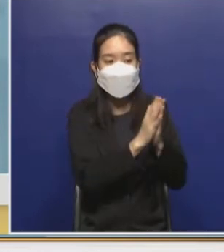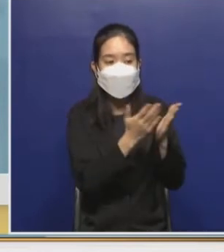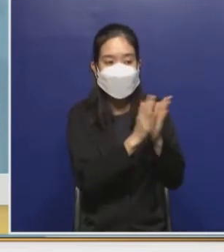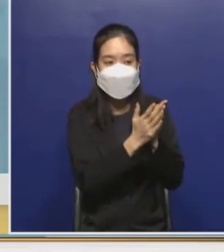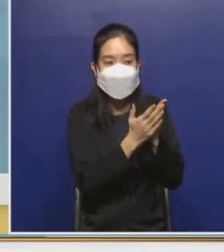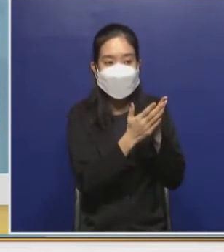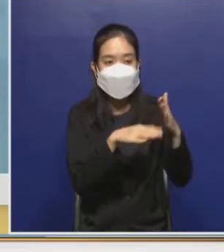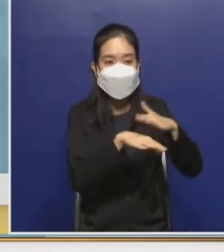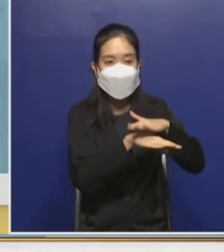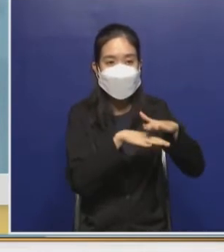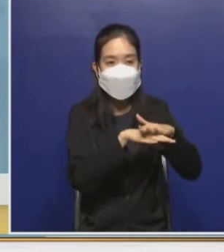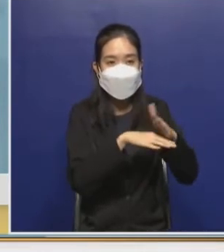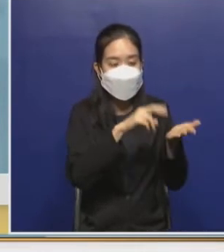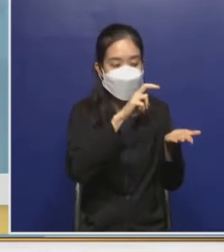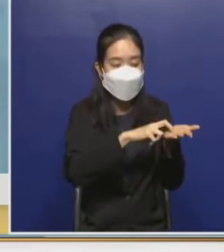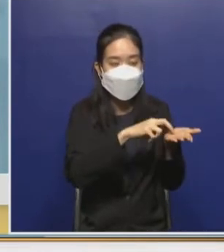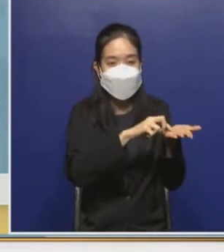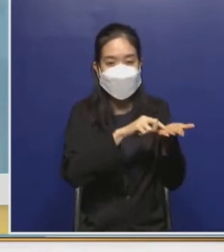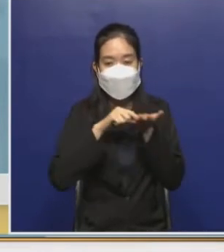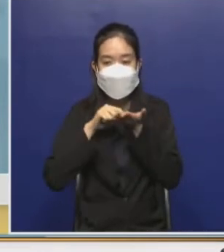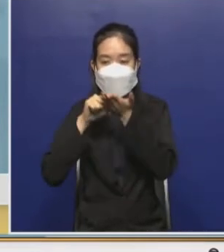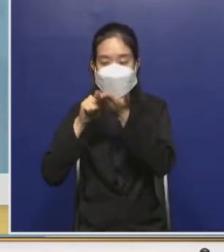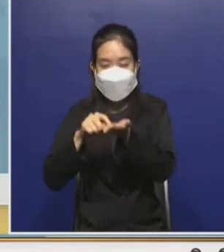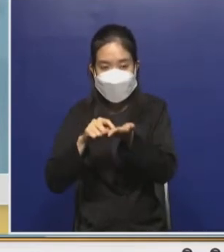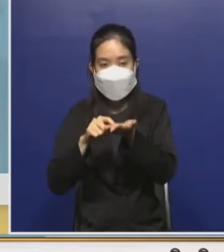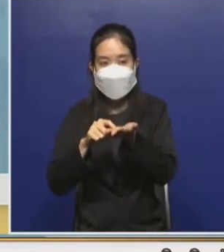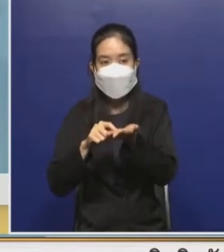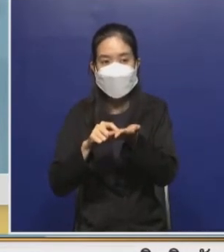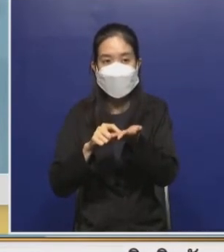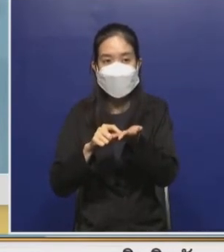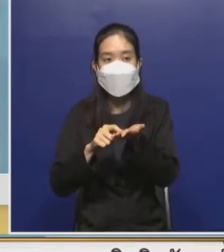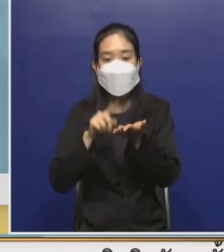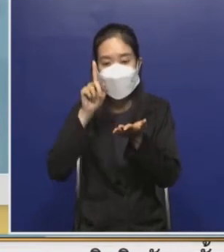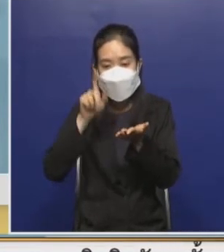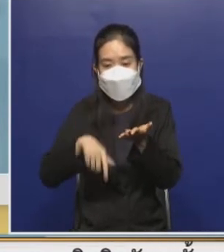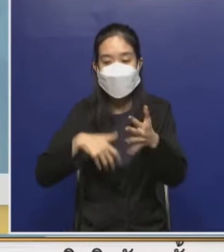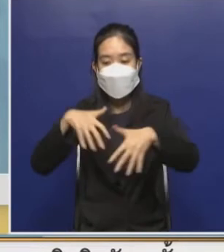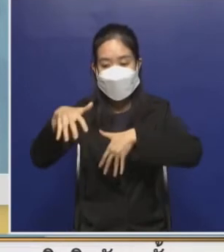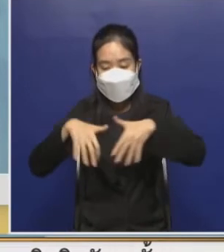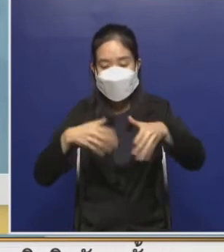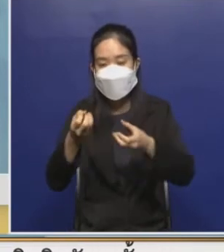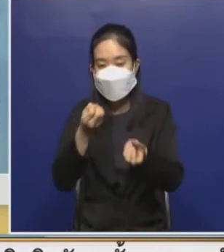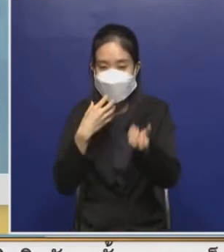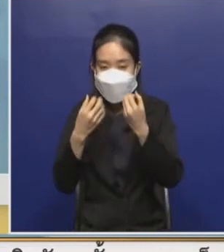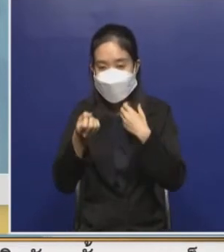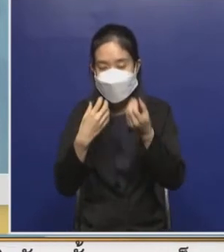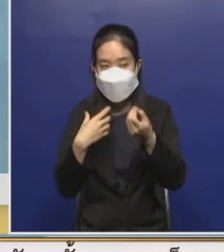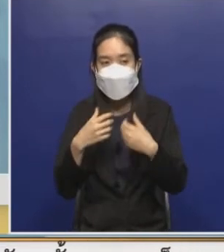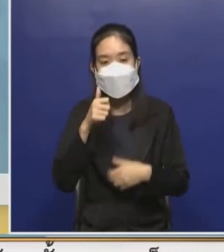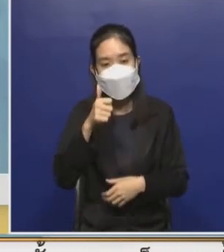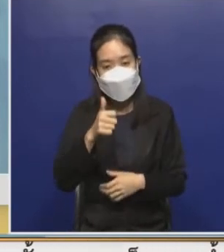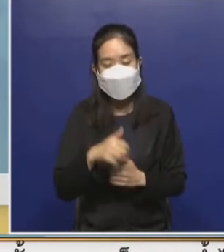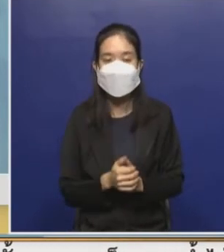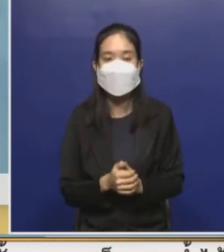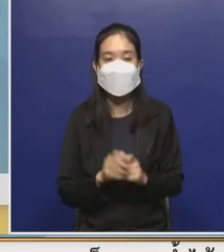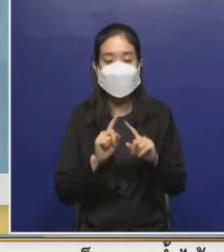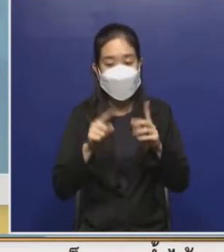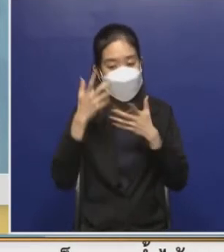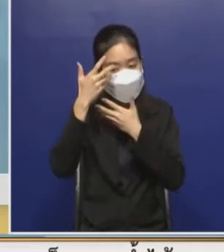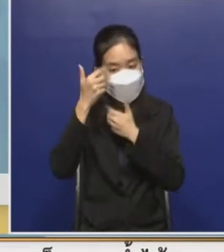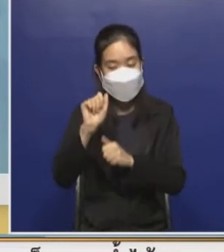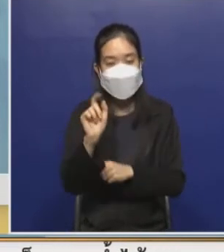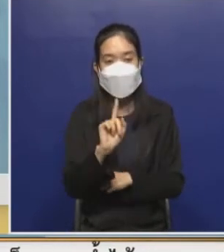มีนาคม 6 วนทั้งนั้ครัครตปทาน นี่หอครักัรัฟงคามคถืนของสำัษโ Should Rabbi หนาสนใจครตประทาน